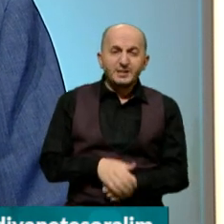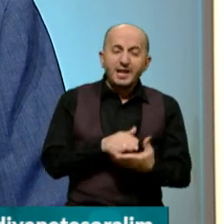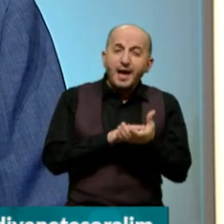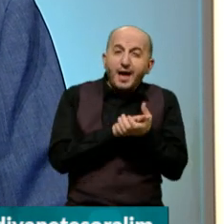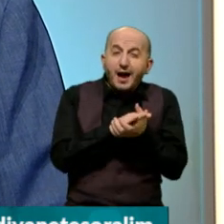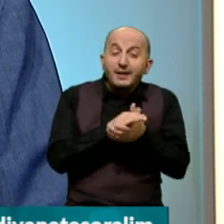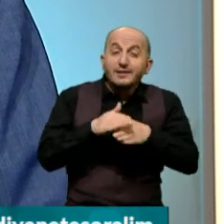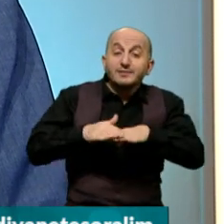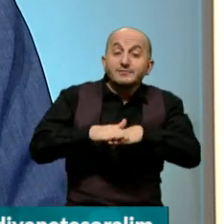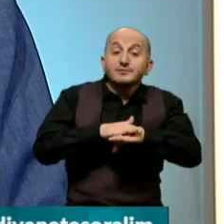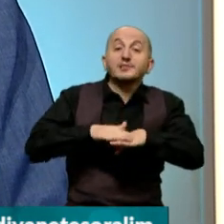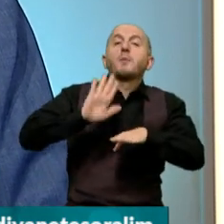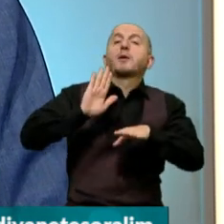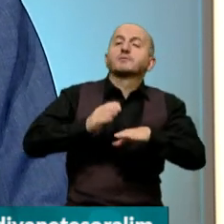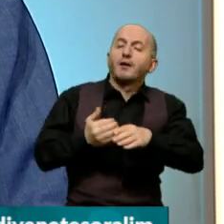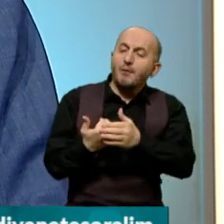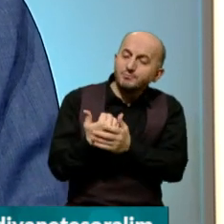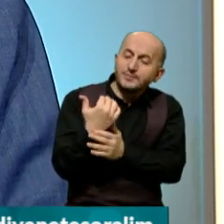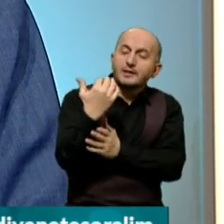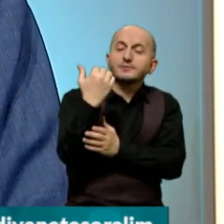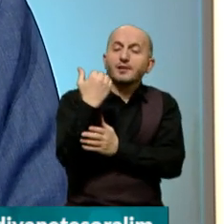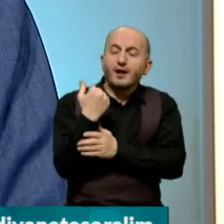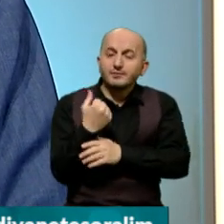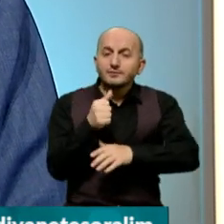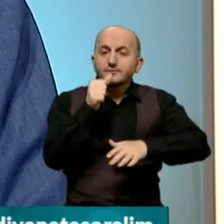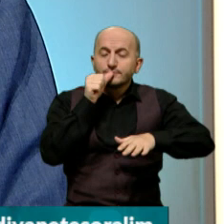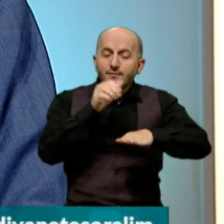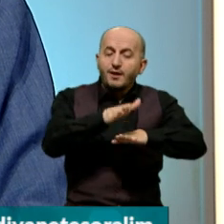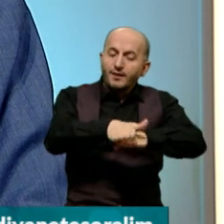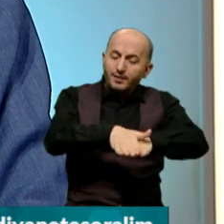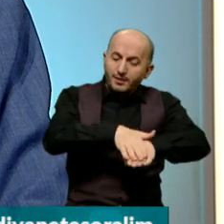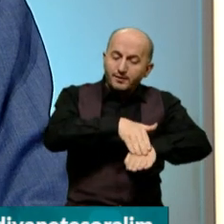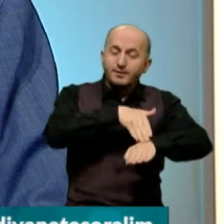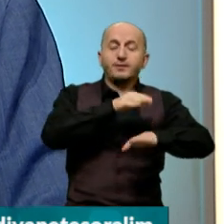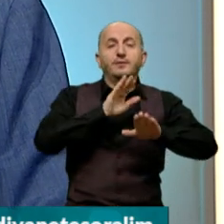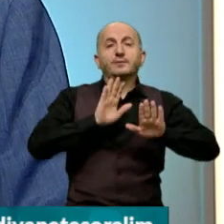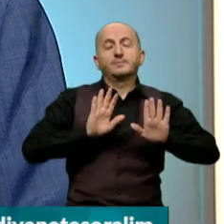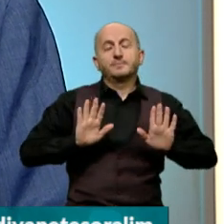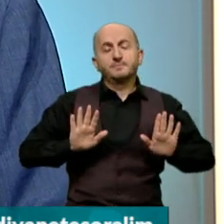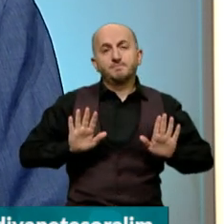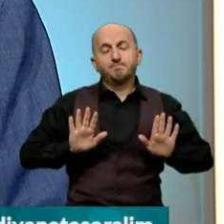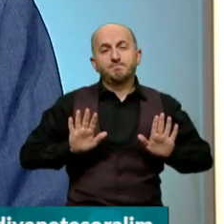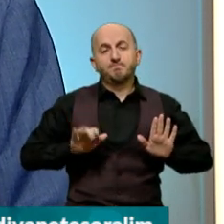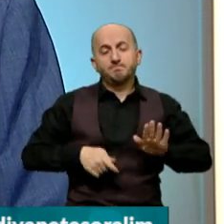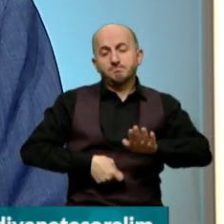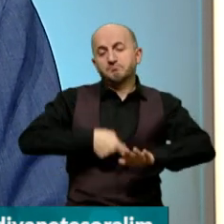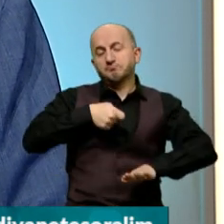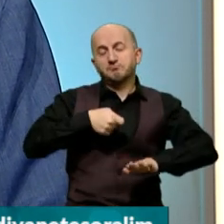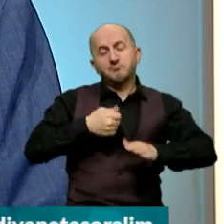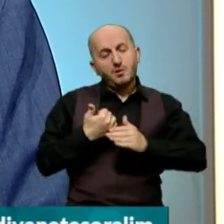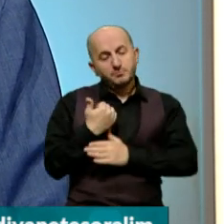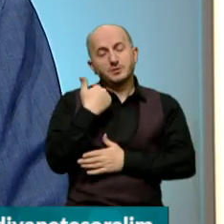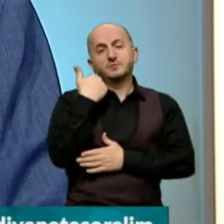ayaklarını yıkamadan abdest alırken bunun ayaklarını giydiği meslerin üzerine meshederek